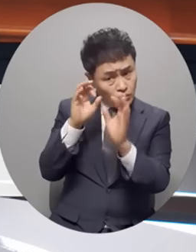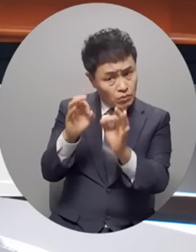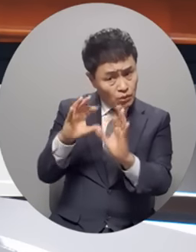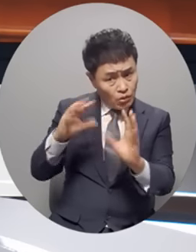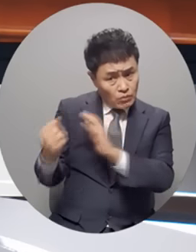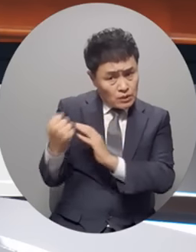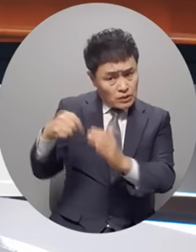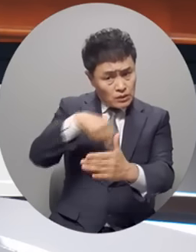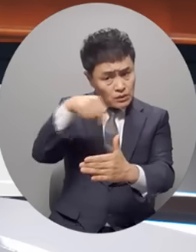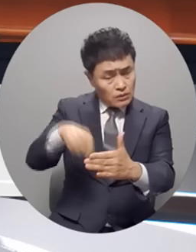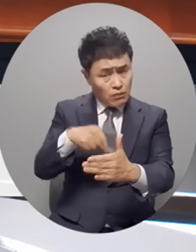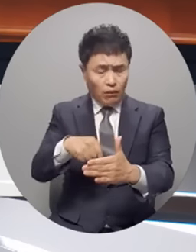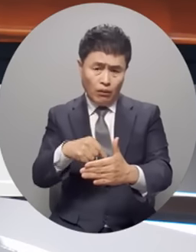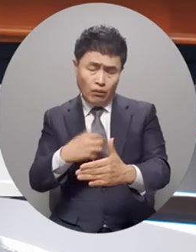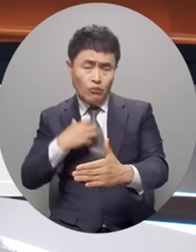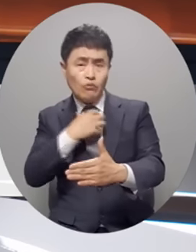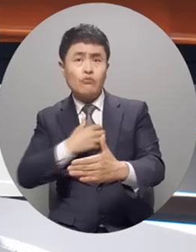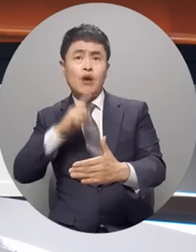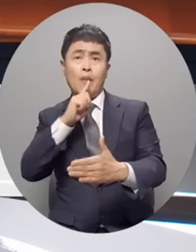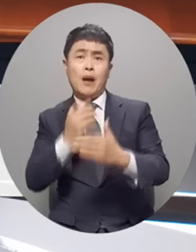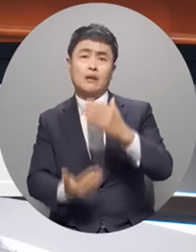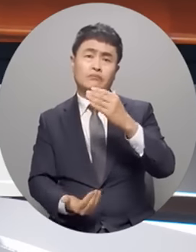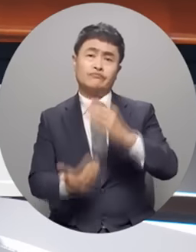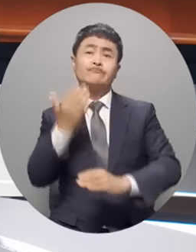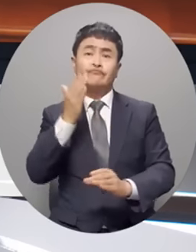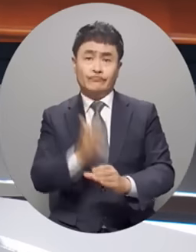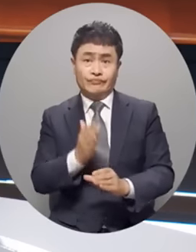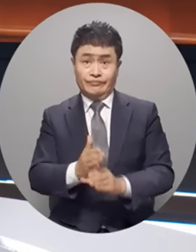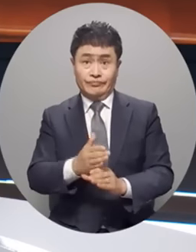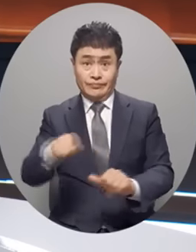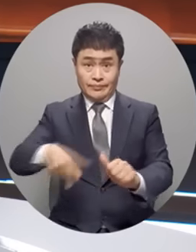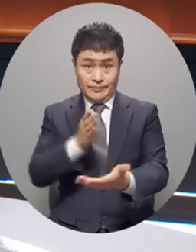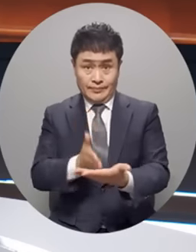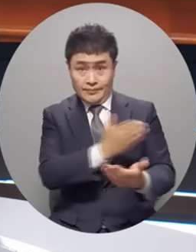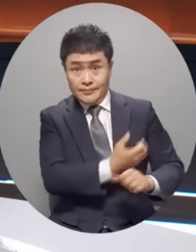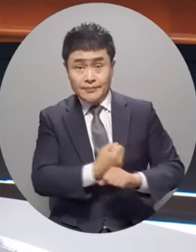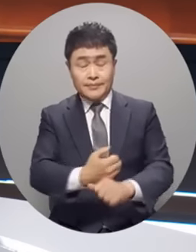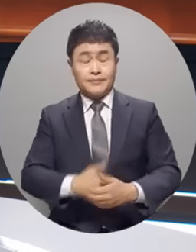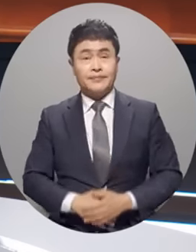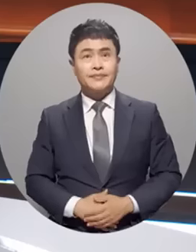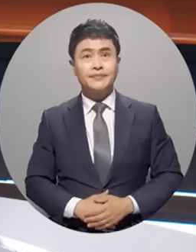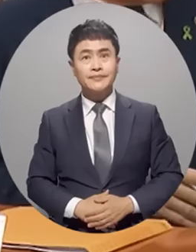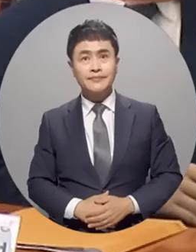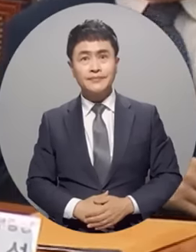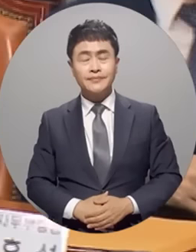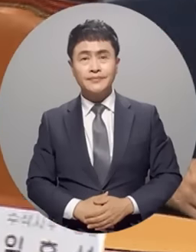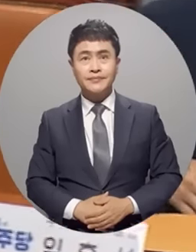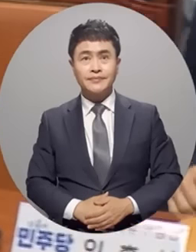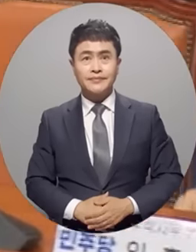국민의힘 내부에서도 우려의 목소리가 계속 나오고 있습니다. 손하늘 기자가 보도합니다.